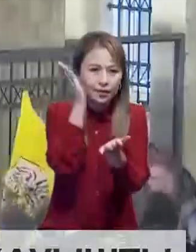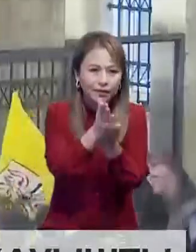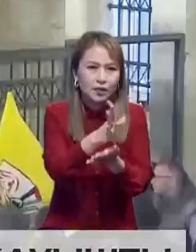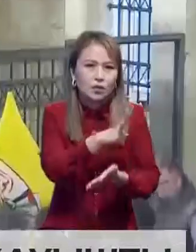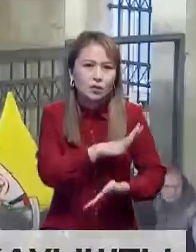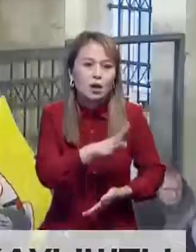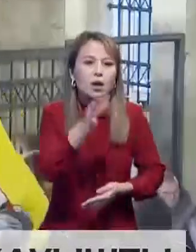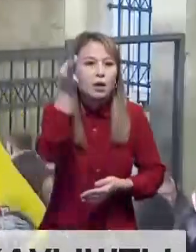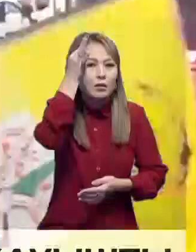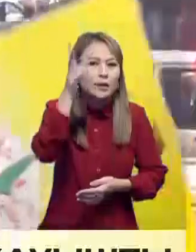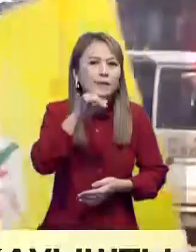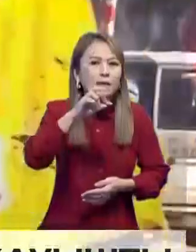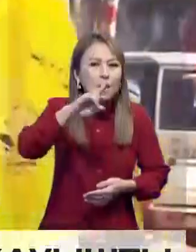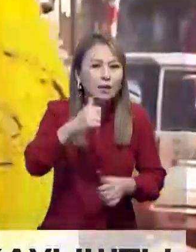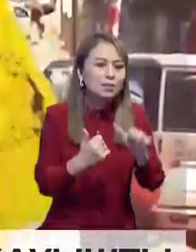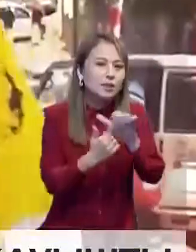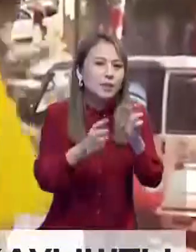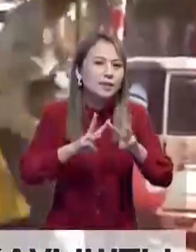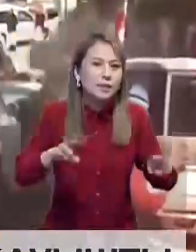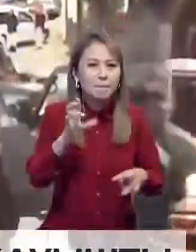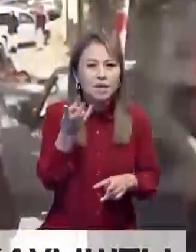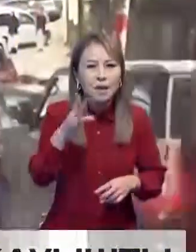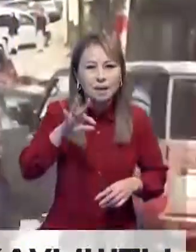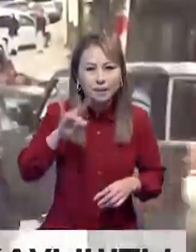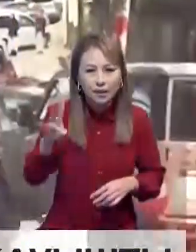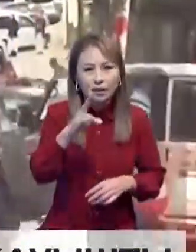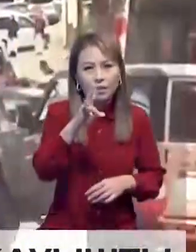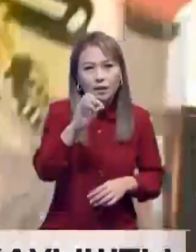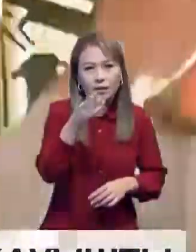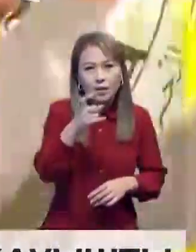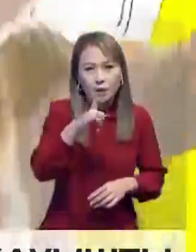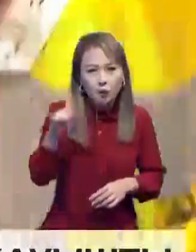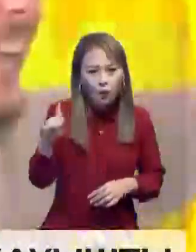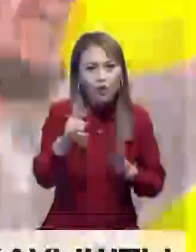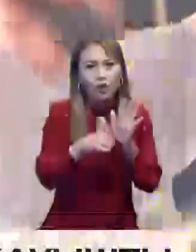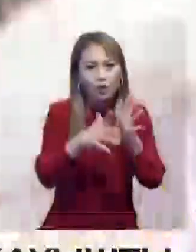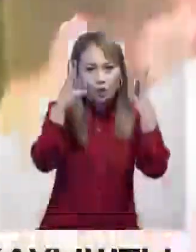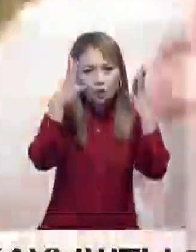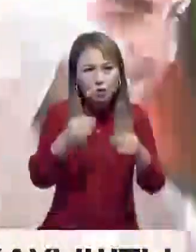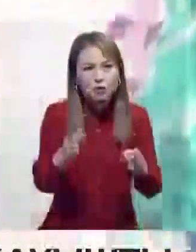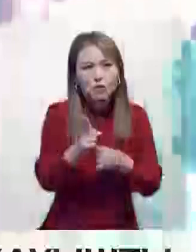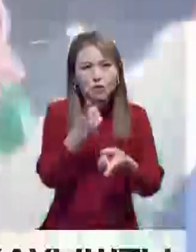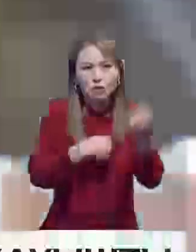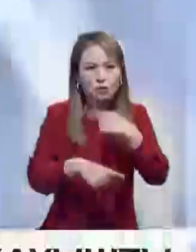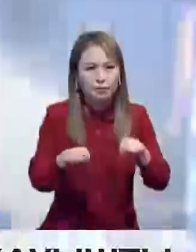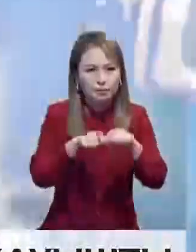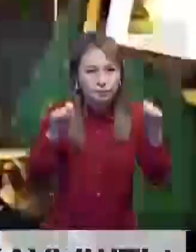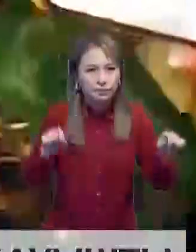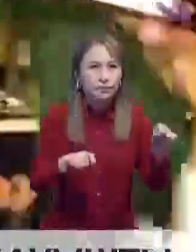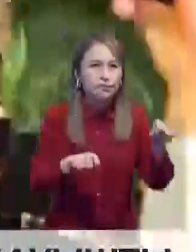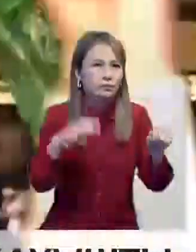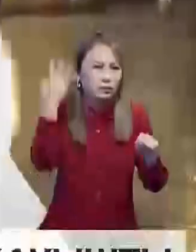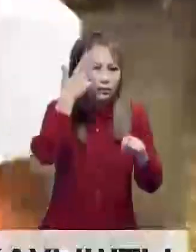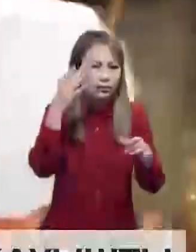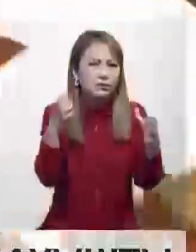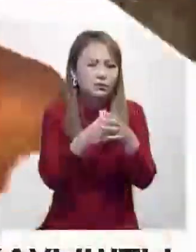тікелей эфирде көрсетті. Айта кетейік, Израиль премьер-министрі 7 күндік үзілістен кейін шабуылды қайта бастап, үкіметтің басты